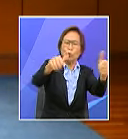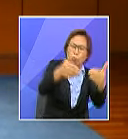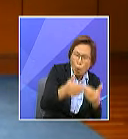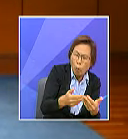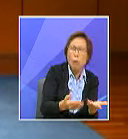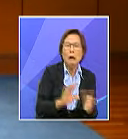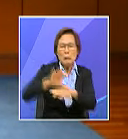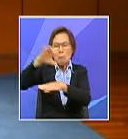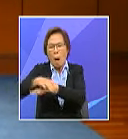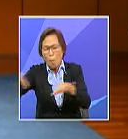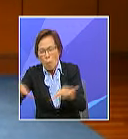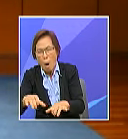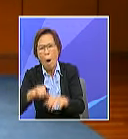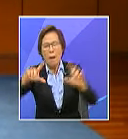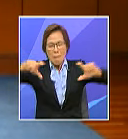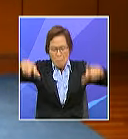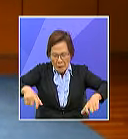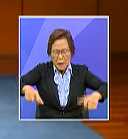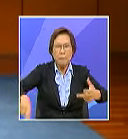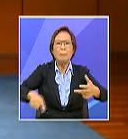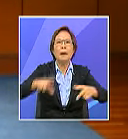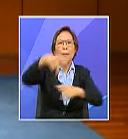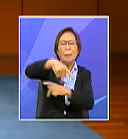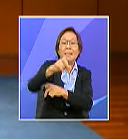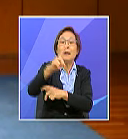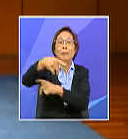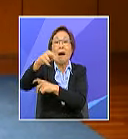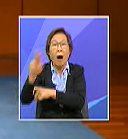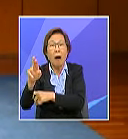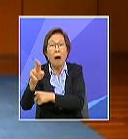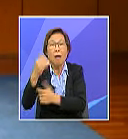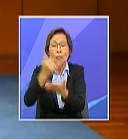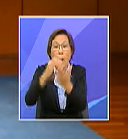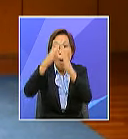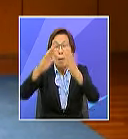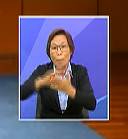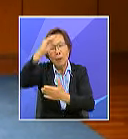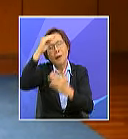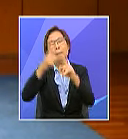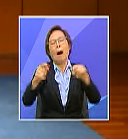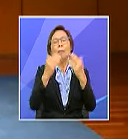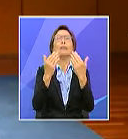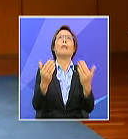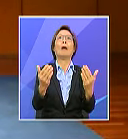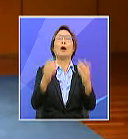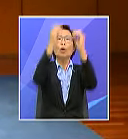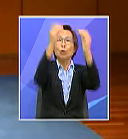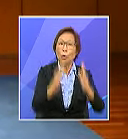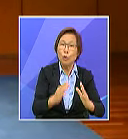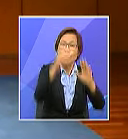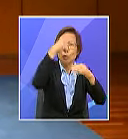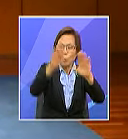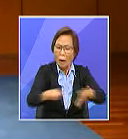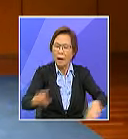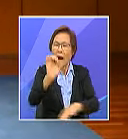walaupun kita terpaksa melaksanakan pdp-aal tetapi Alhamdulillah guru-guru untuk anak-anak calon